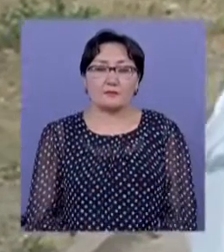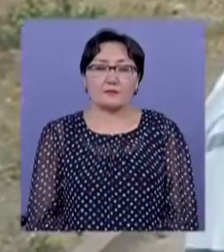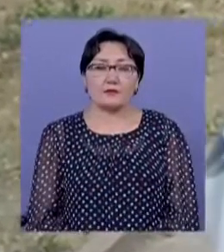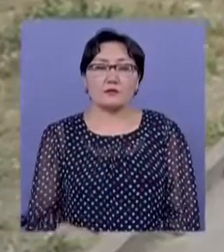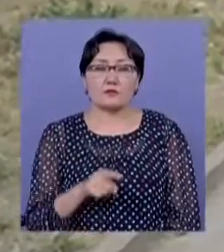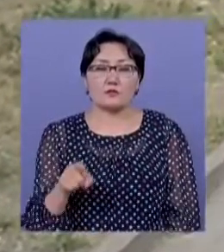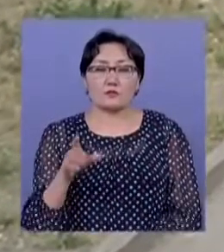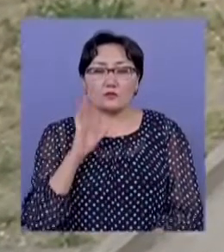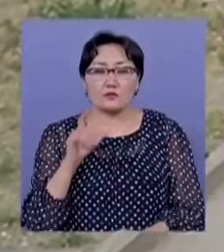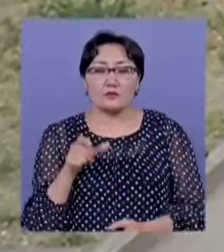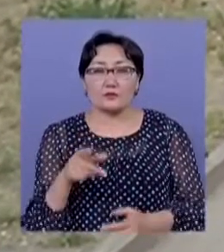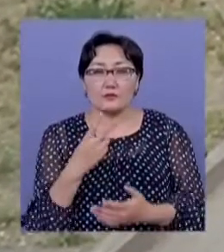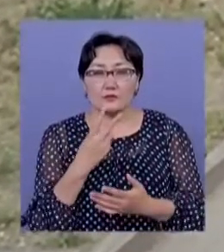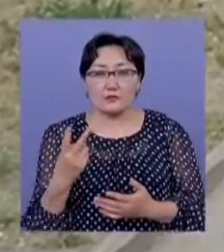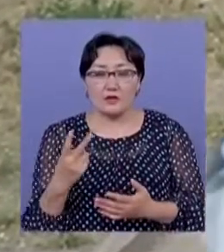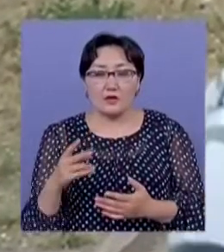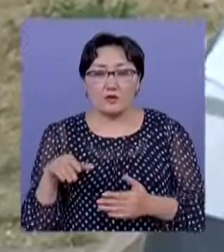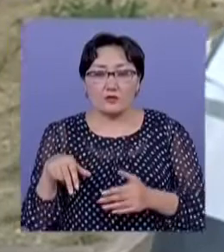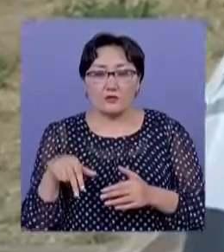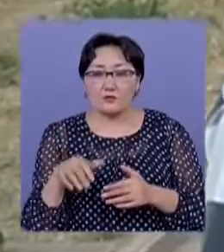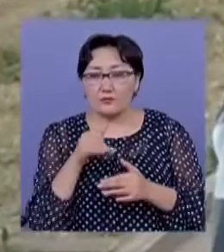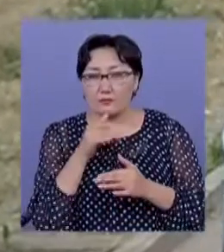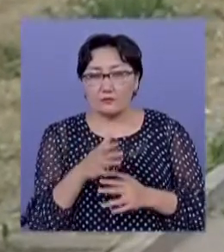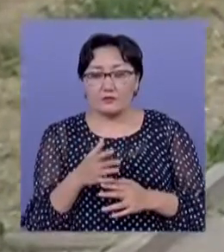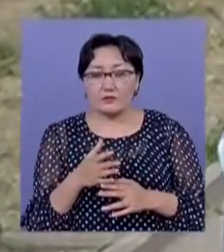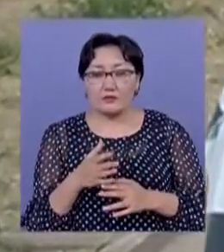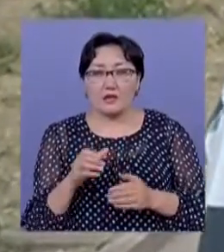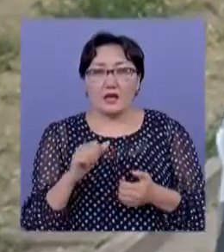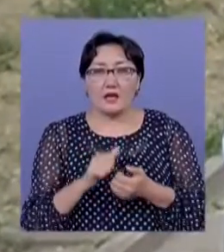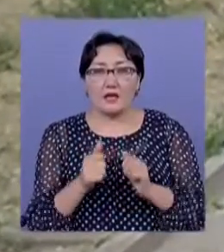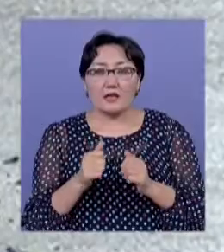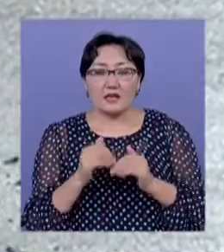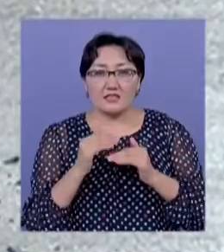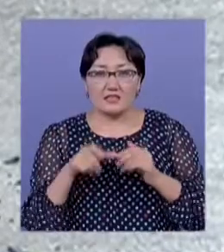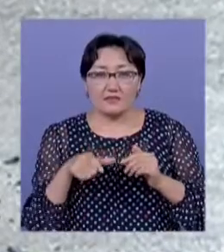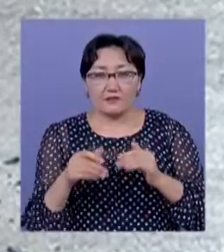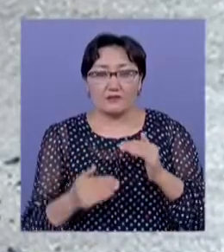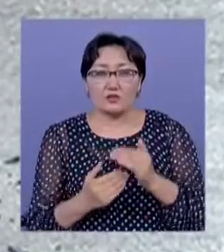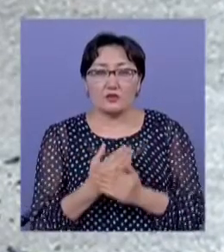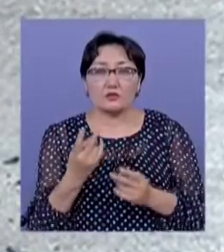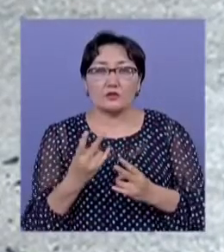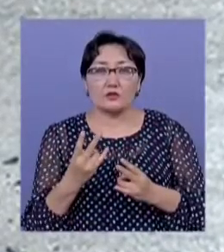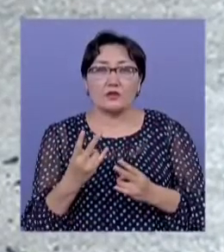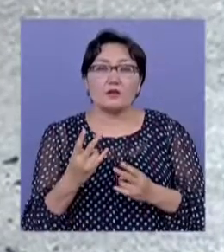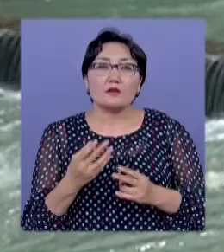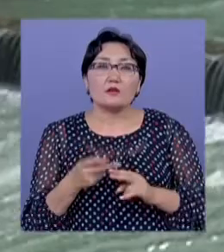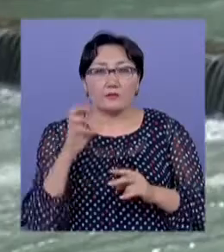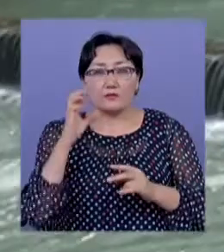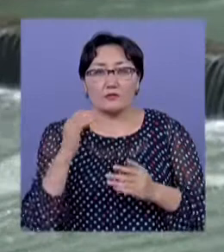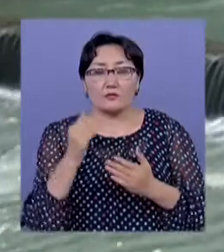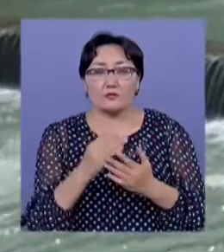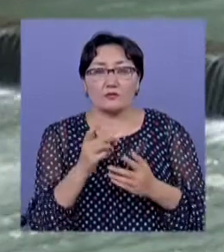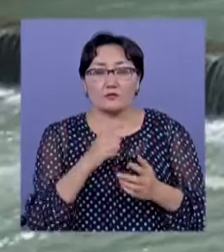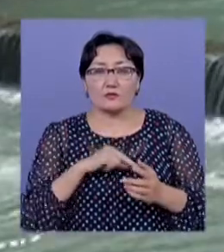Әне, өзіңіз көріп тұрғандай, жағалауда жүру мүмкін емес. Асфальтты жаңарту керек. Қасселден қорғау мемлекеттік мекемесінің